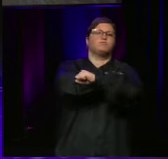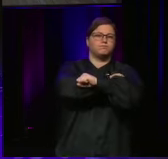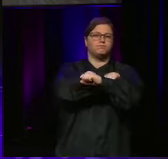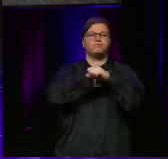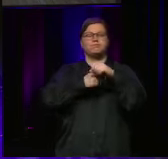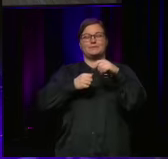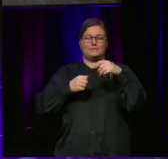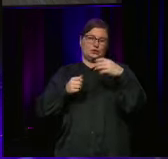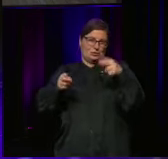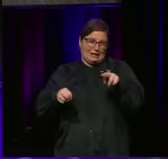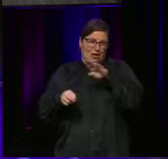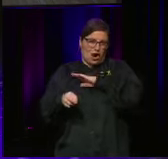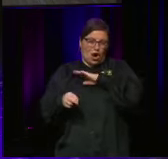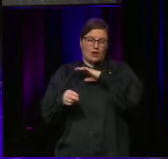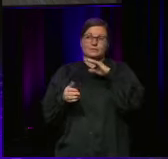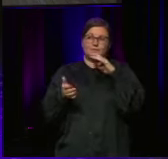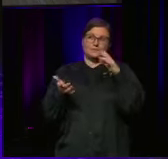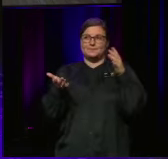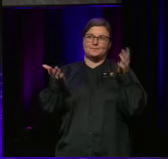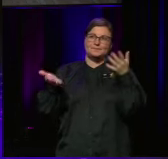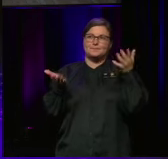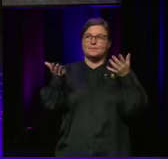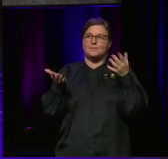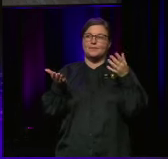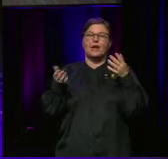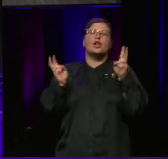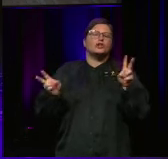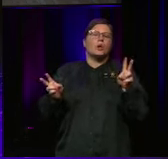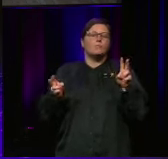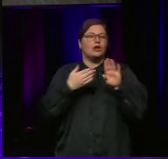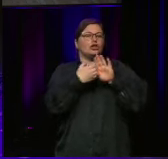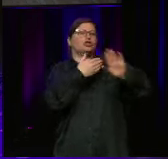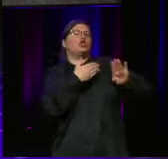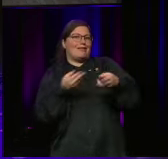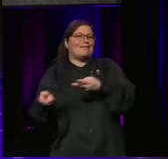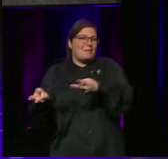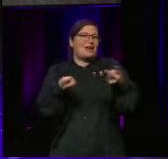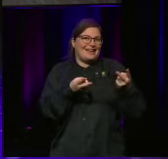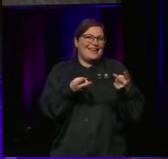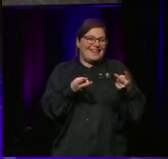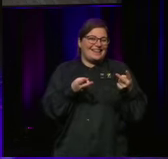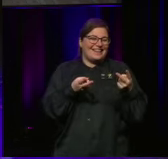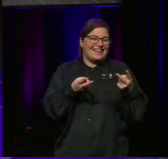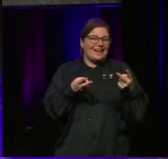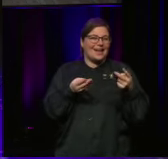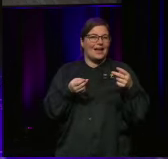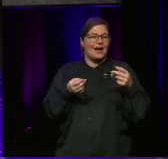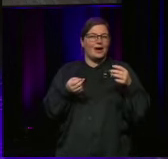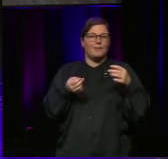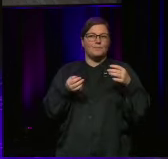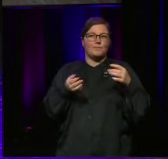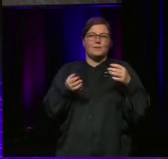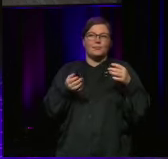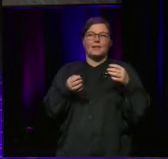för att till skydd för demokratin kan bara vara